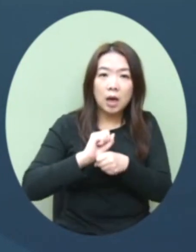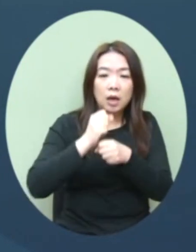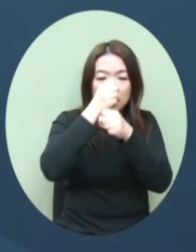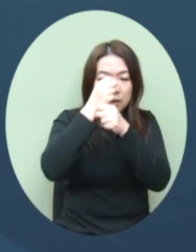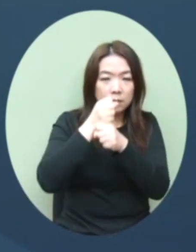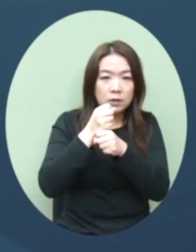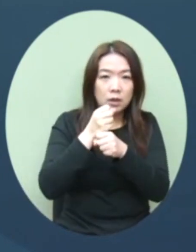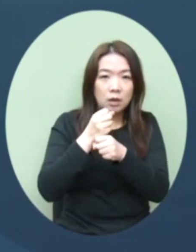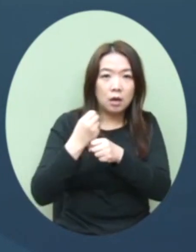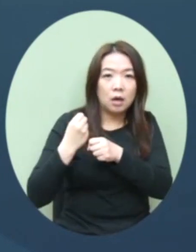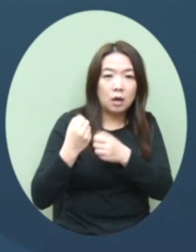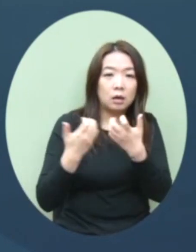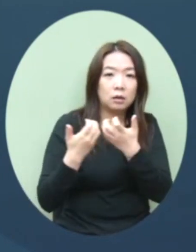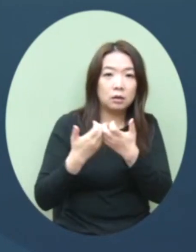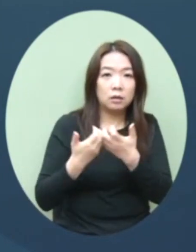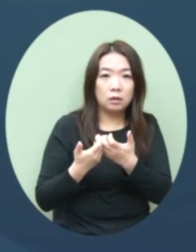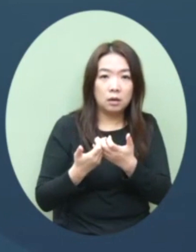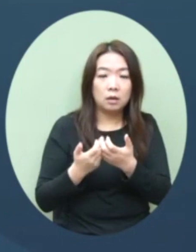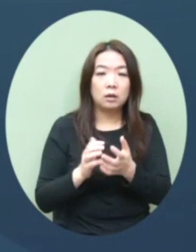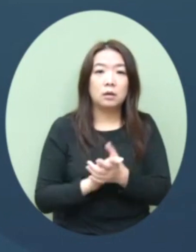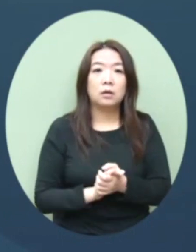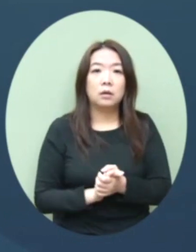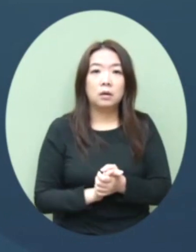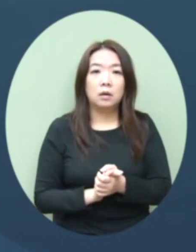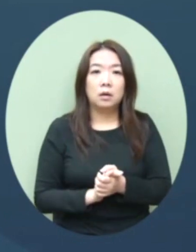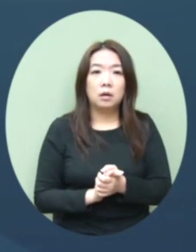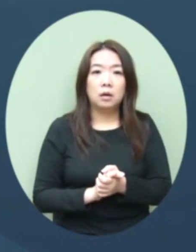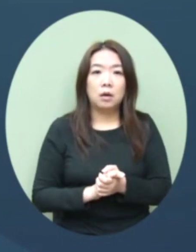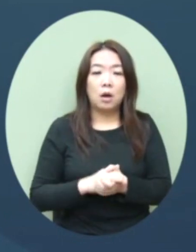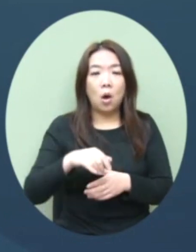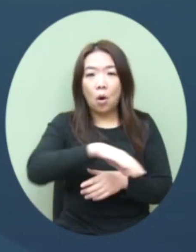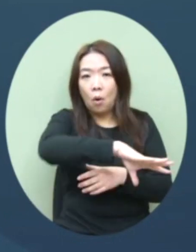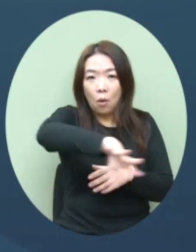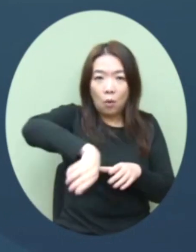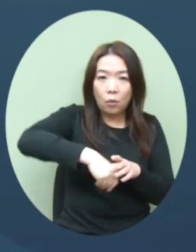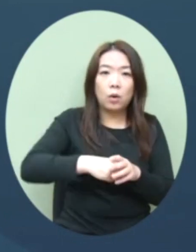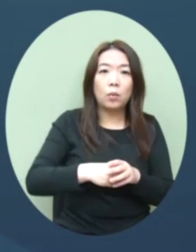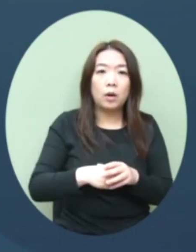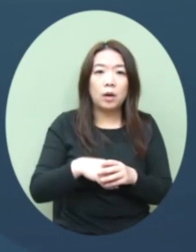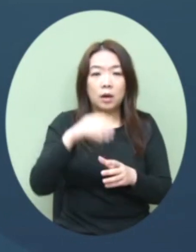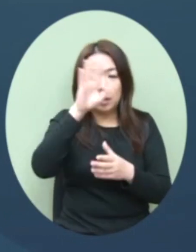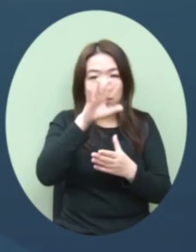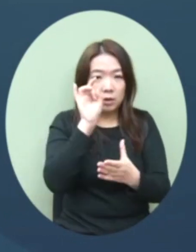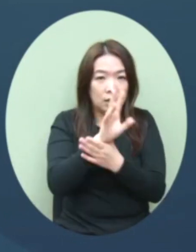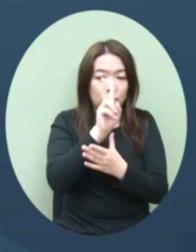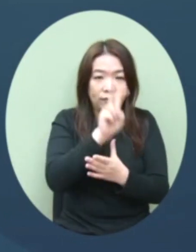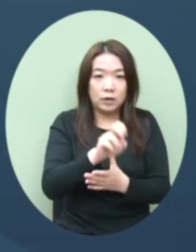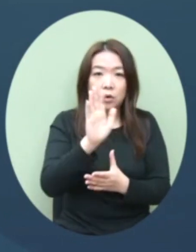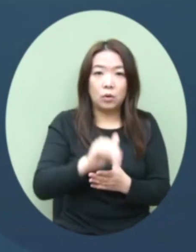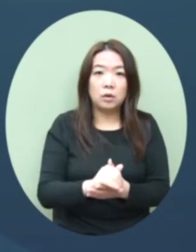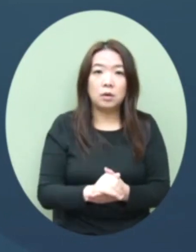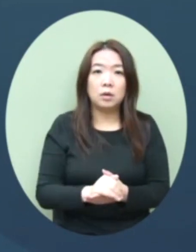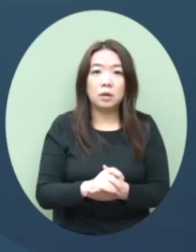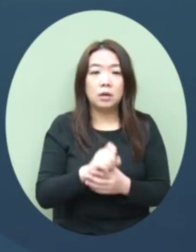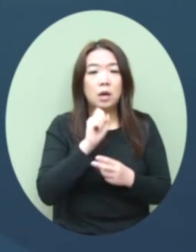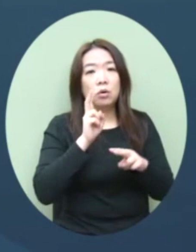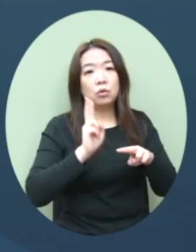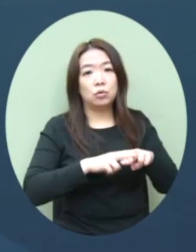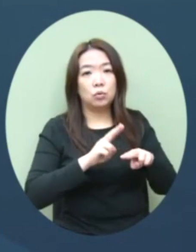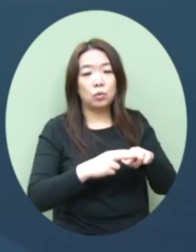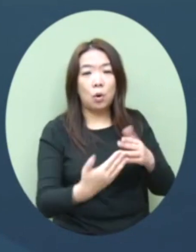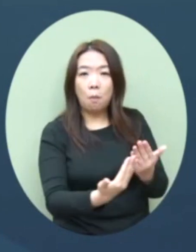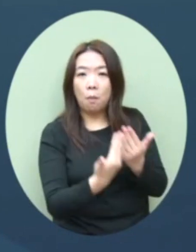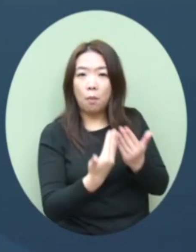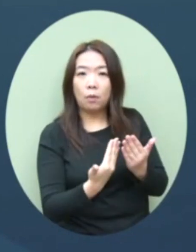的能量以及檢測的範圍來達至早發炎有了中央的助力